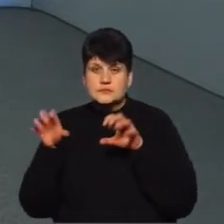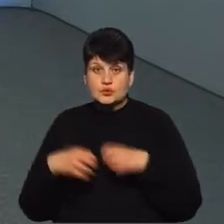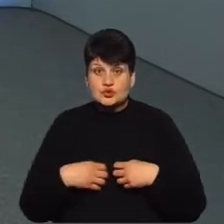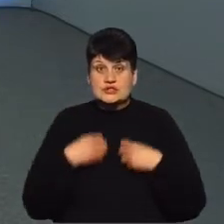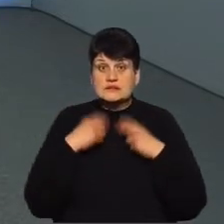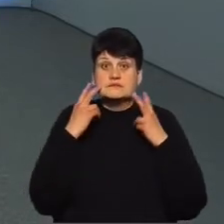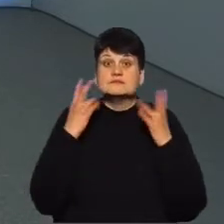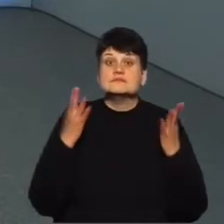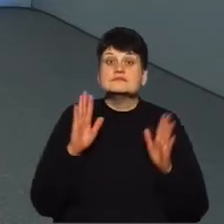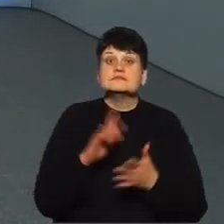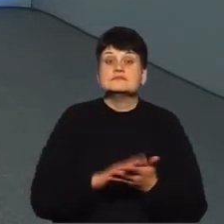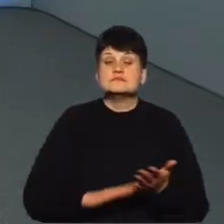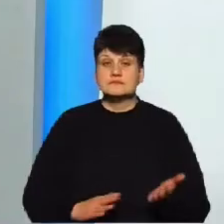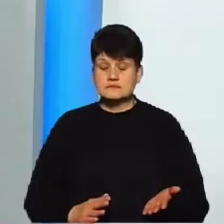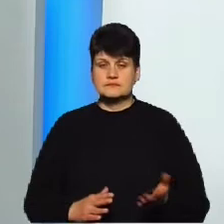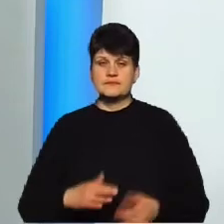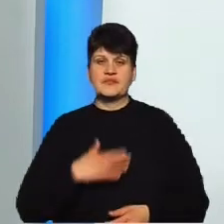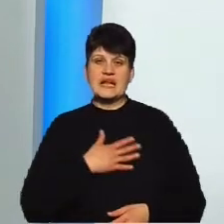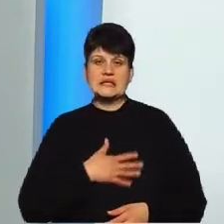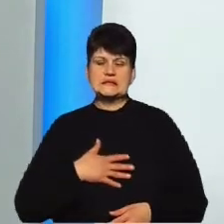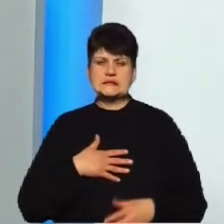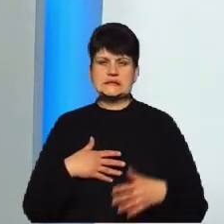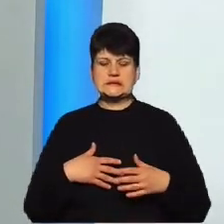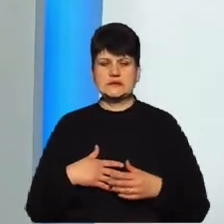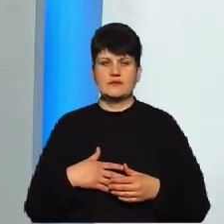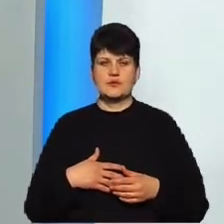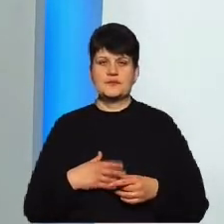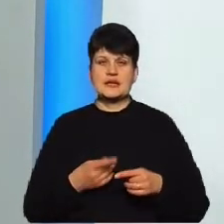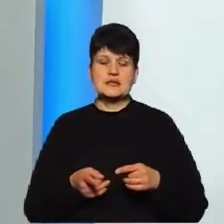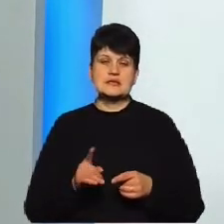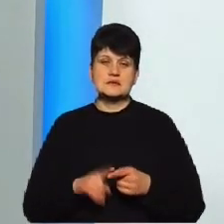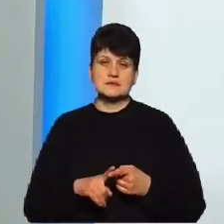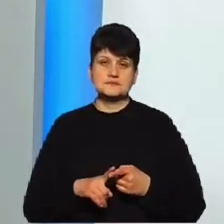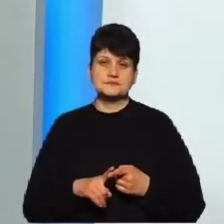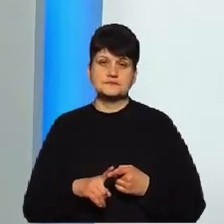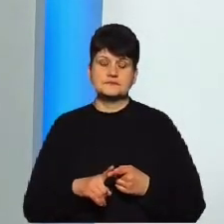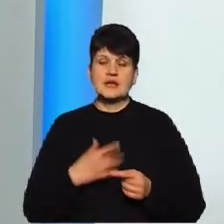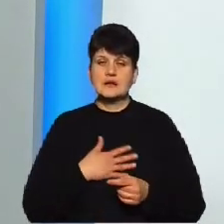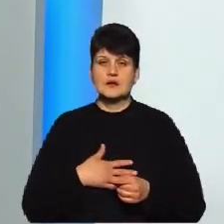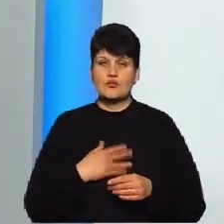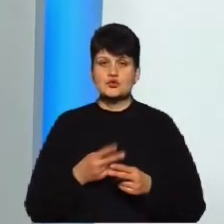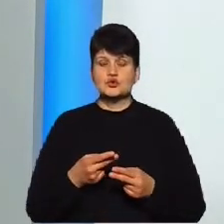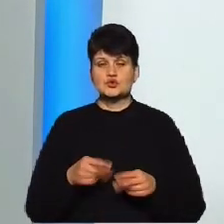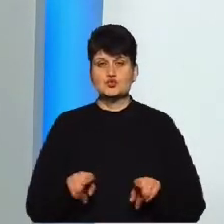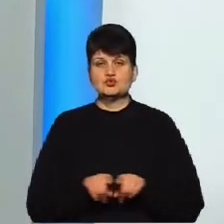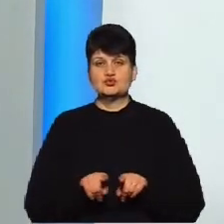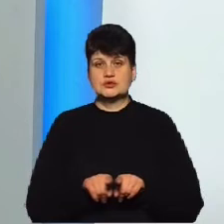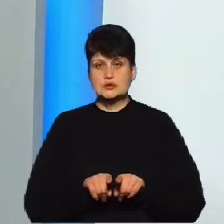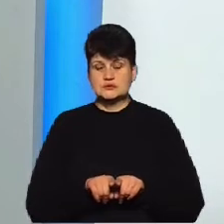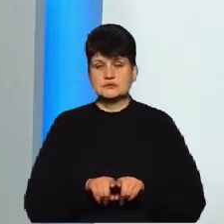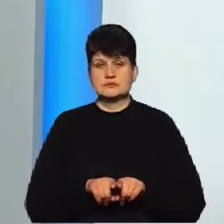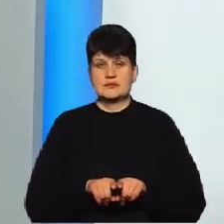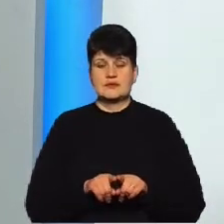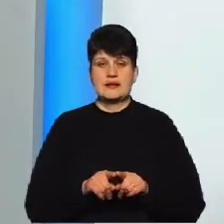невідомості. Тривожність, от кажуть, формула тривожності, тривожність дорівнює невпевненість, помножене